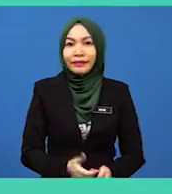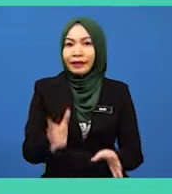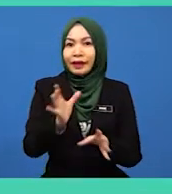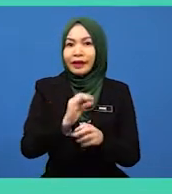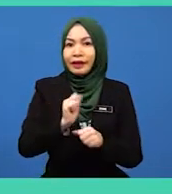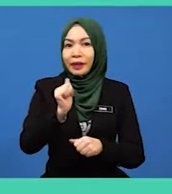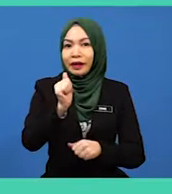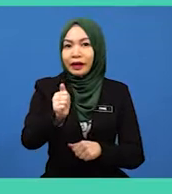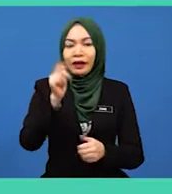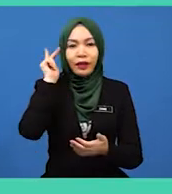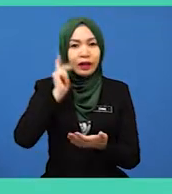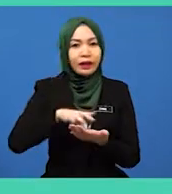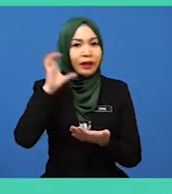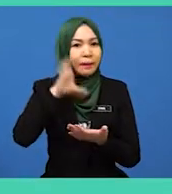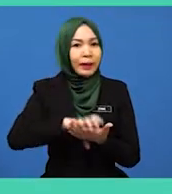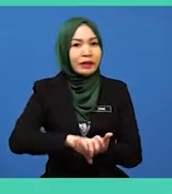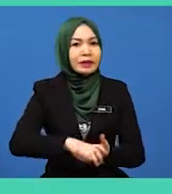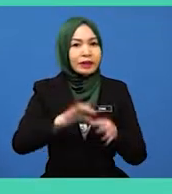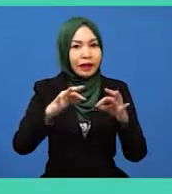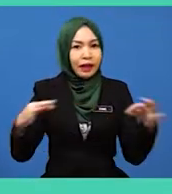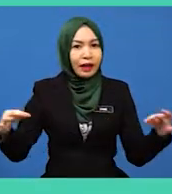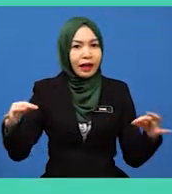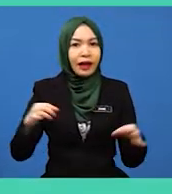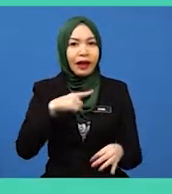Dapatkah murid-murid mengenal pasti ayat seruan?